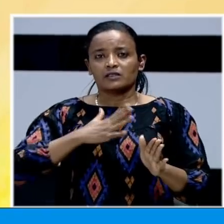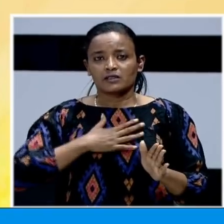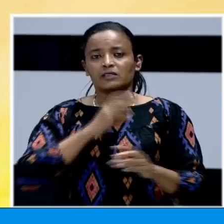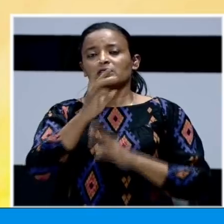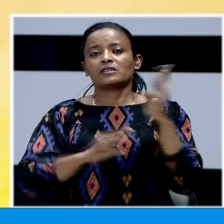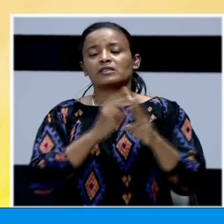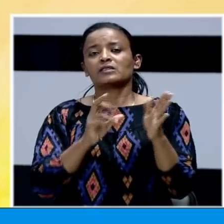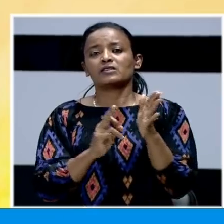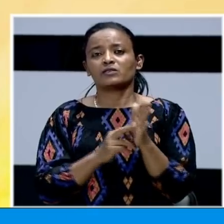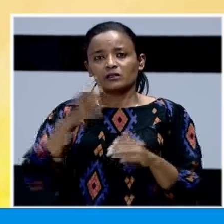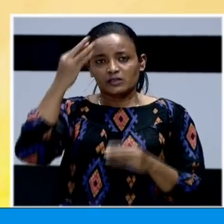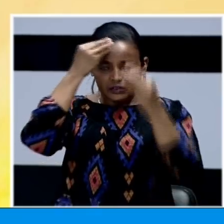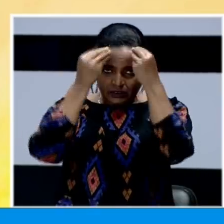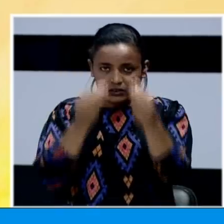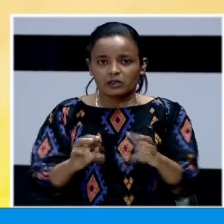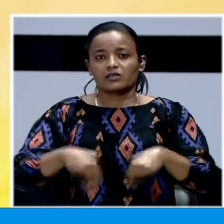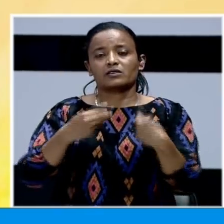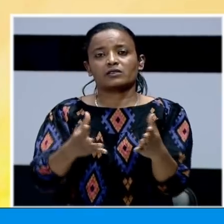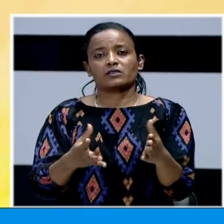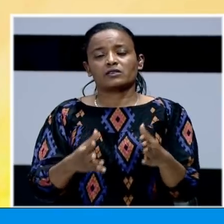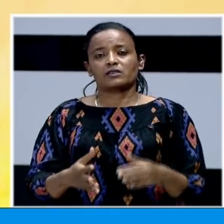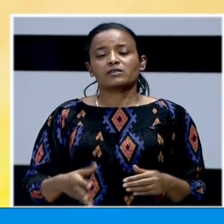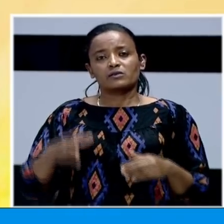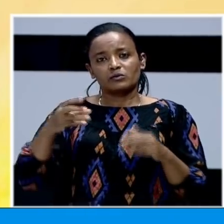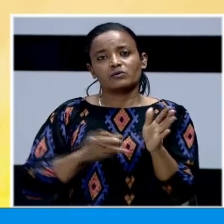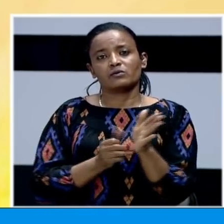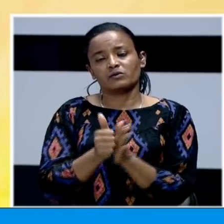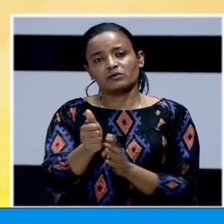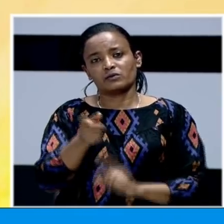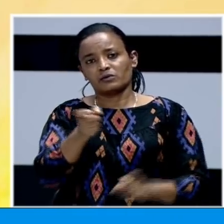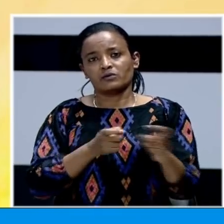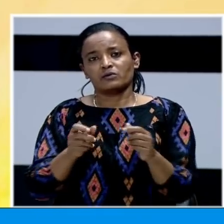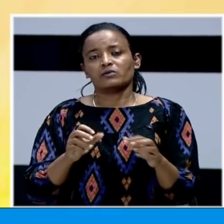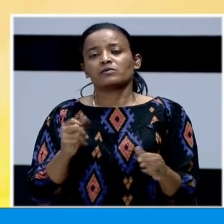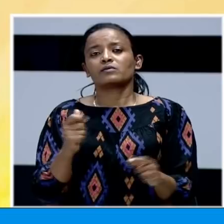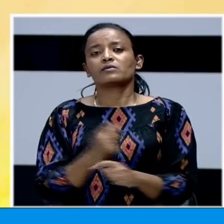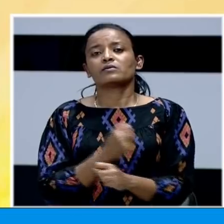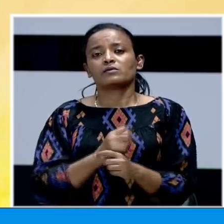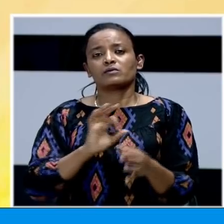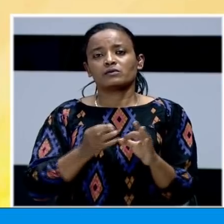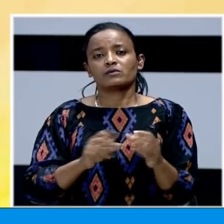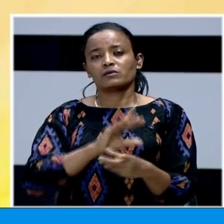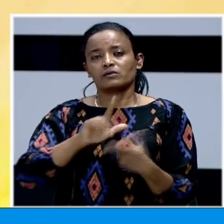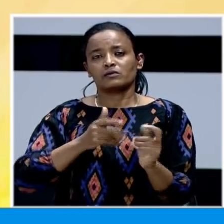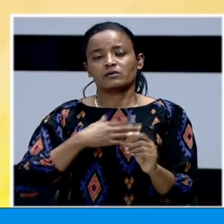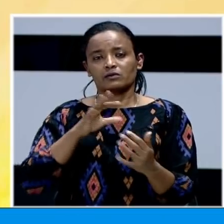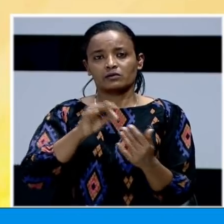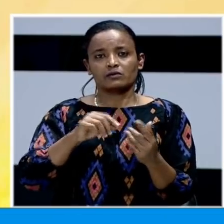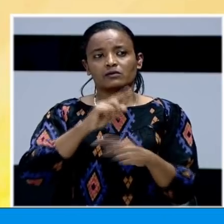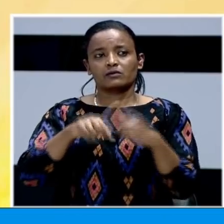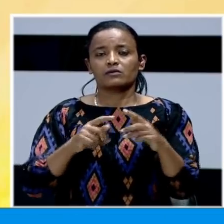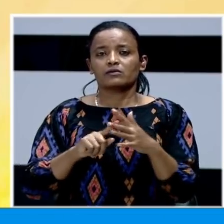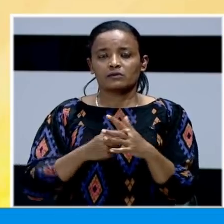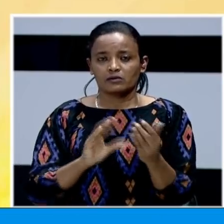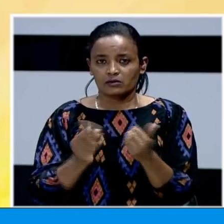ملخا حقتاتنون عفلو تزتو هاوم مسل عرس محدراب بتقوار المترقوام اباكلنا مرزع نككايد تجميرهم زلو